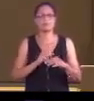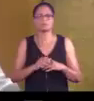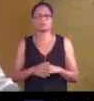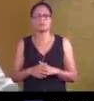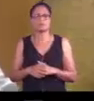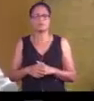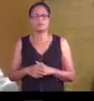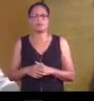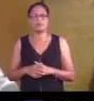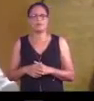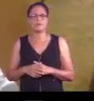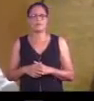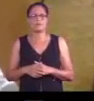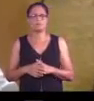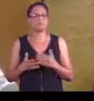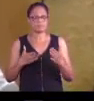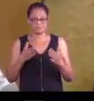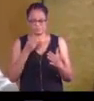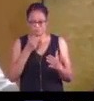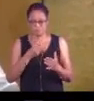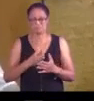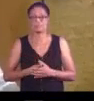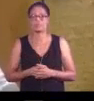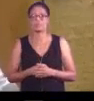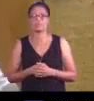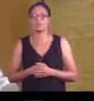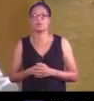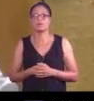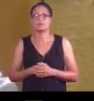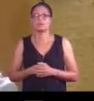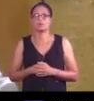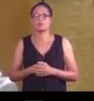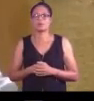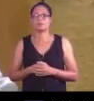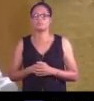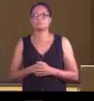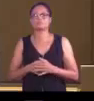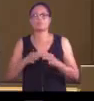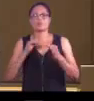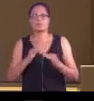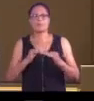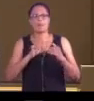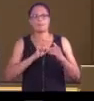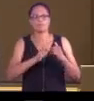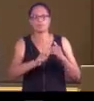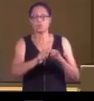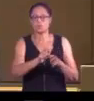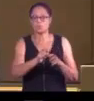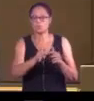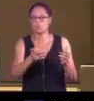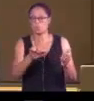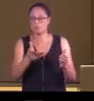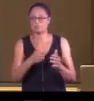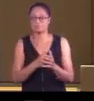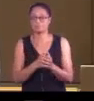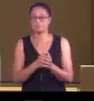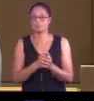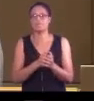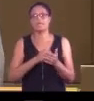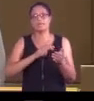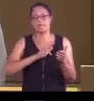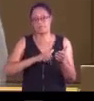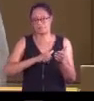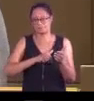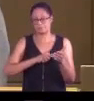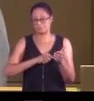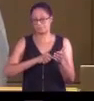Bien. Or, la procédure qui a été prise, c'est l'accord cadre. Nous avons pris ce